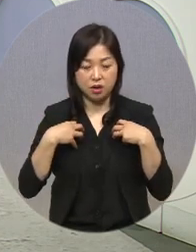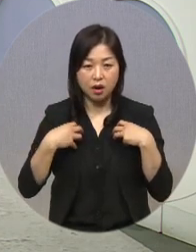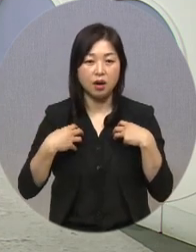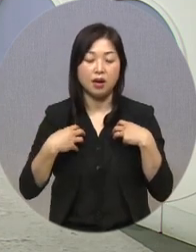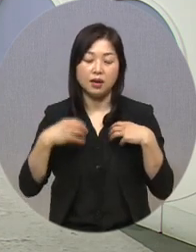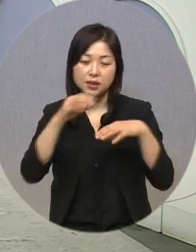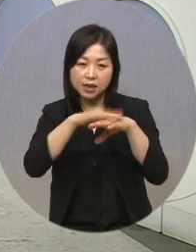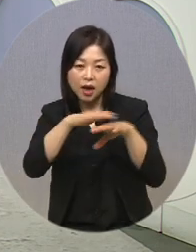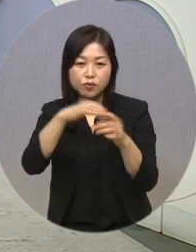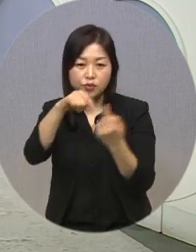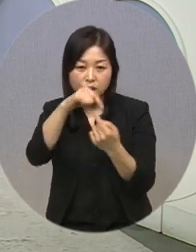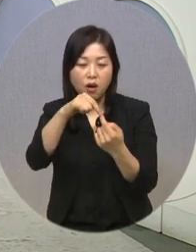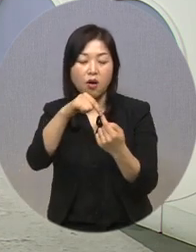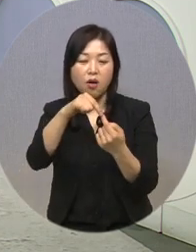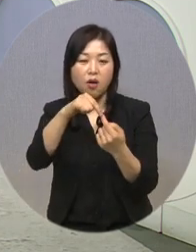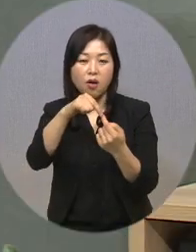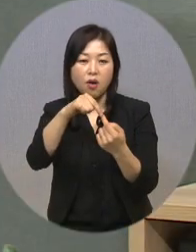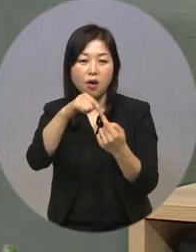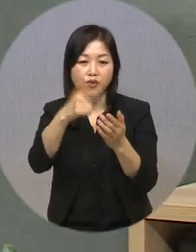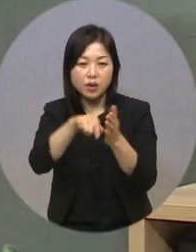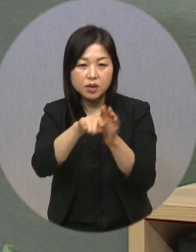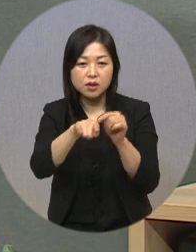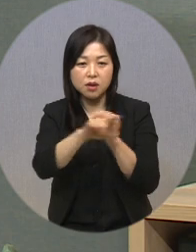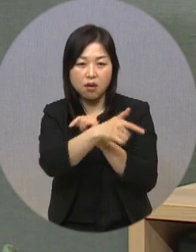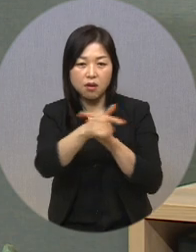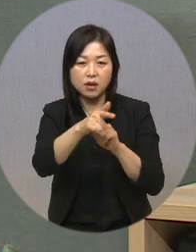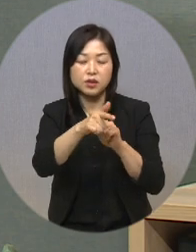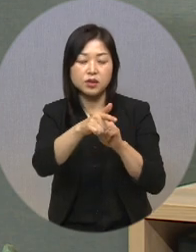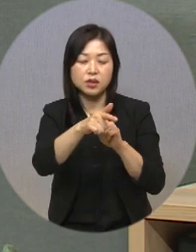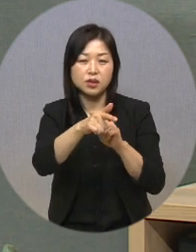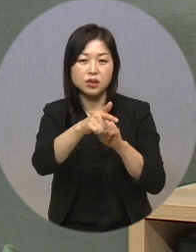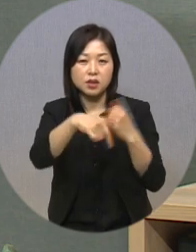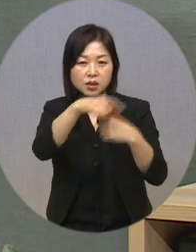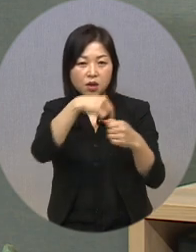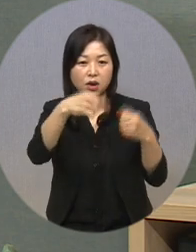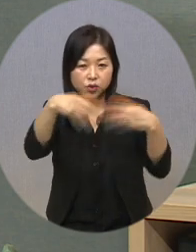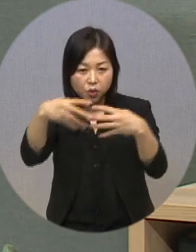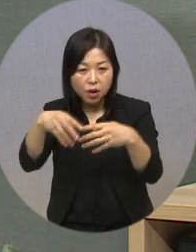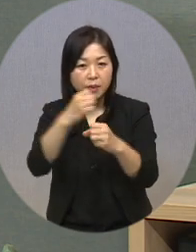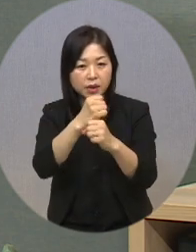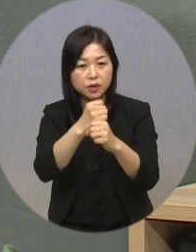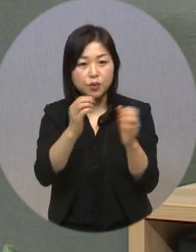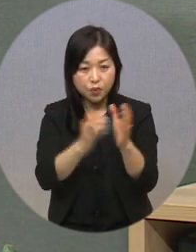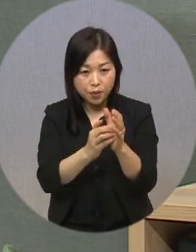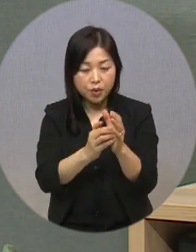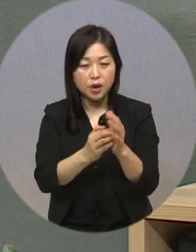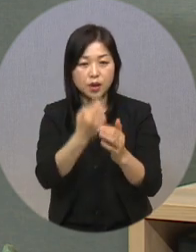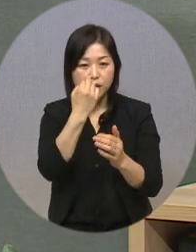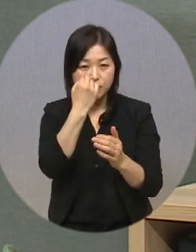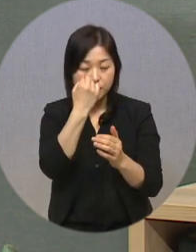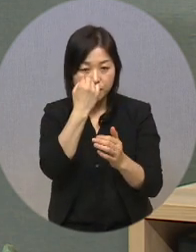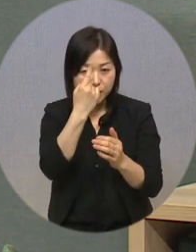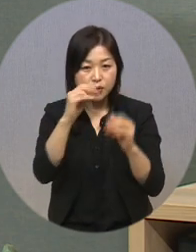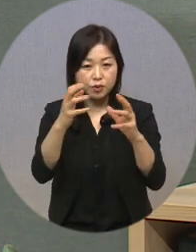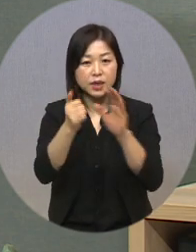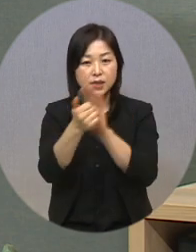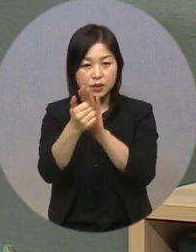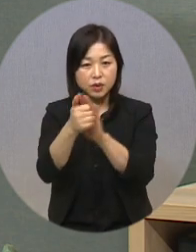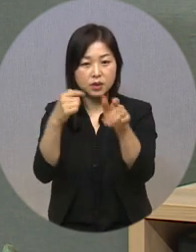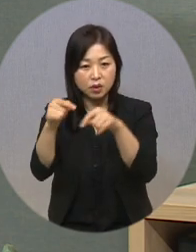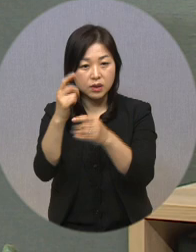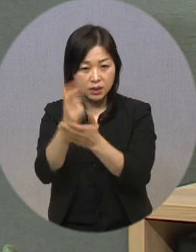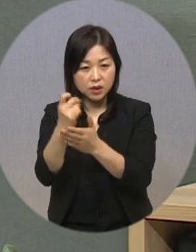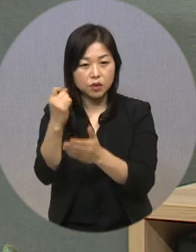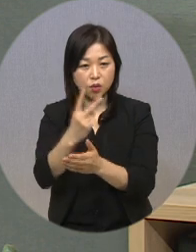여건을 조성하셨고 거기에 따라서 이제 미국의 지원 정책이라든가 국방